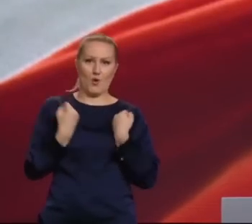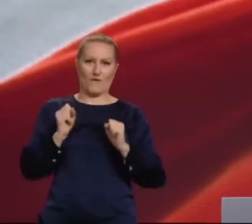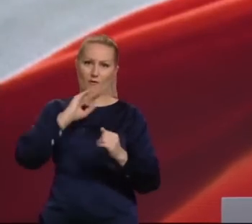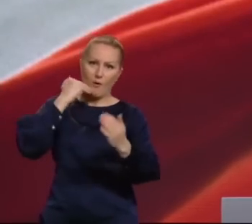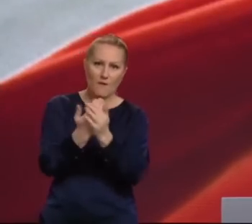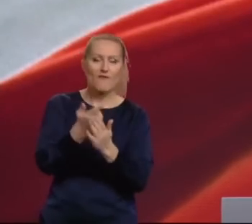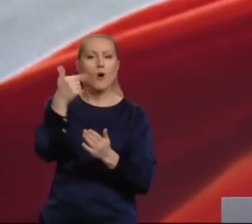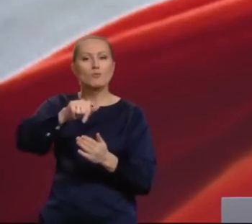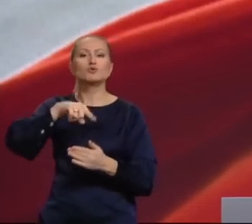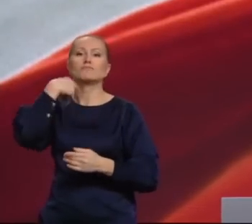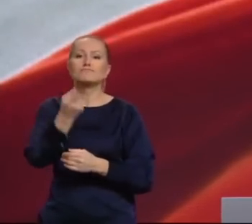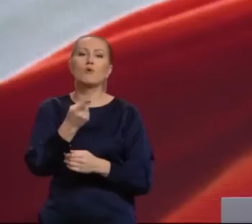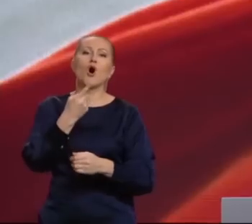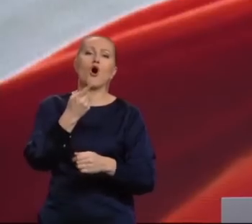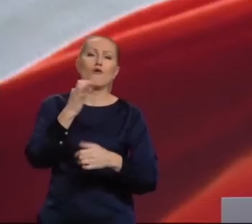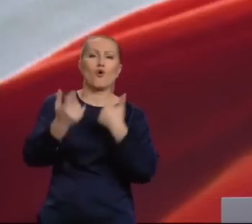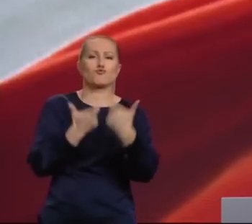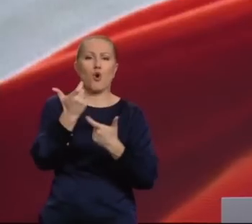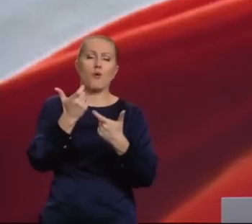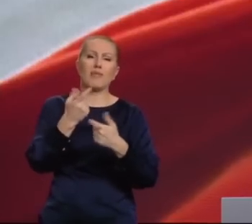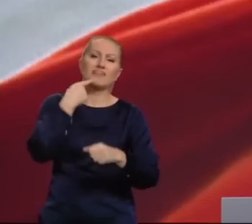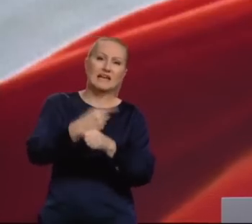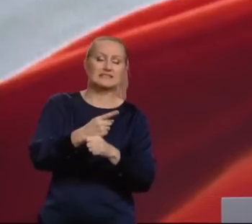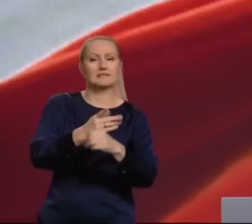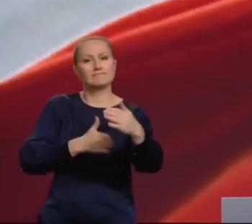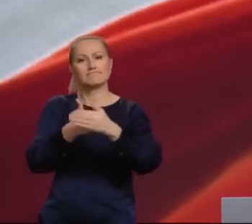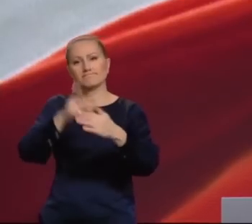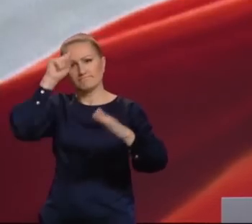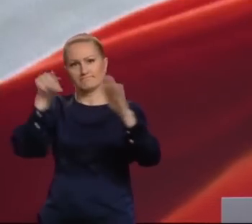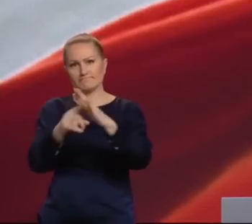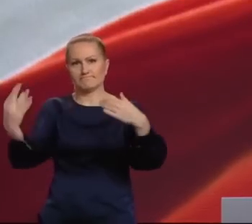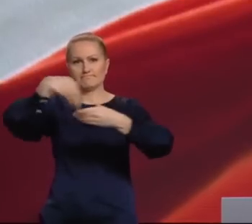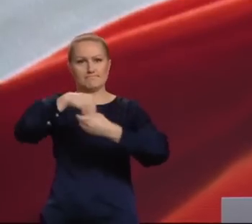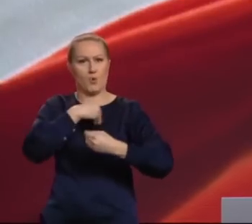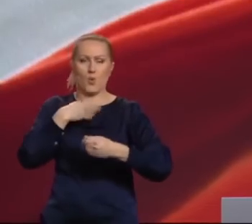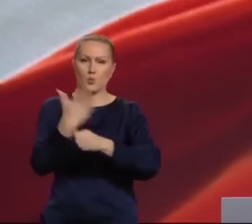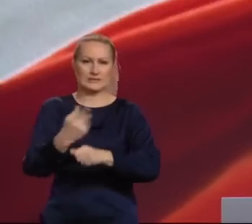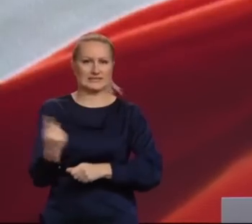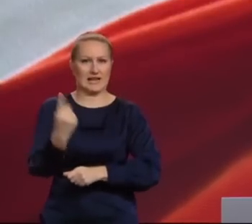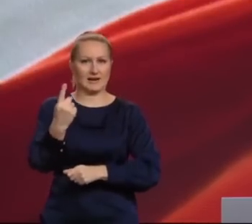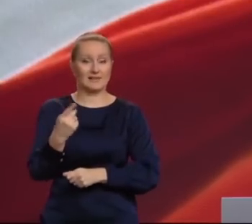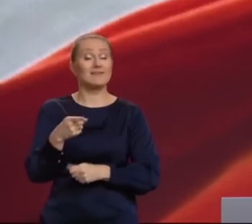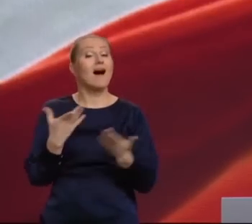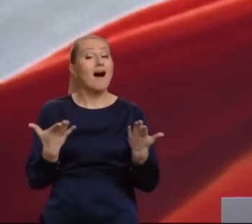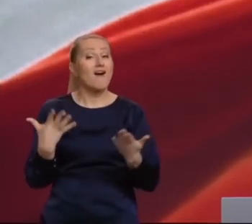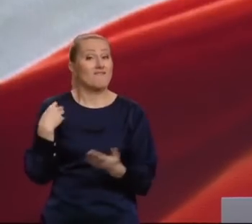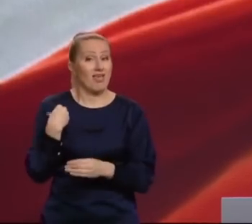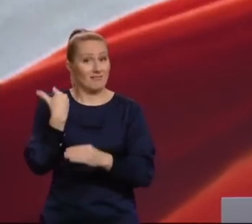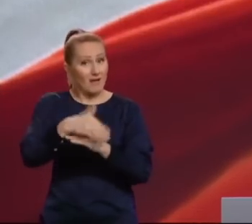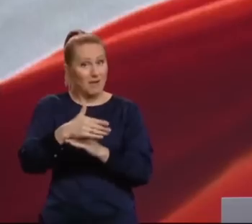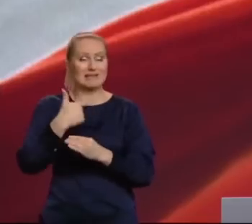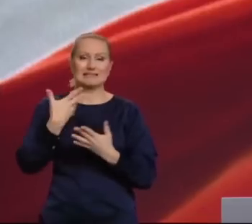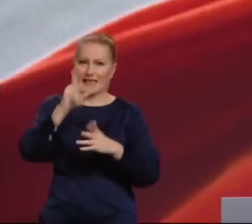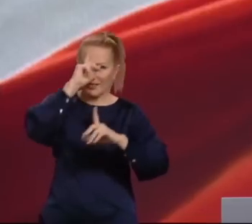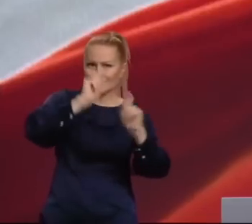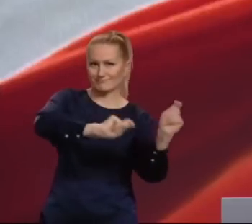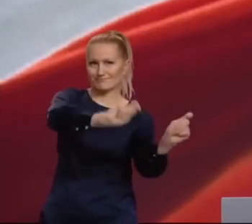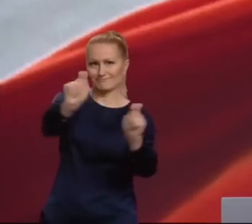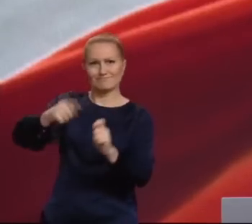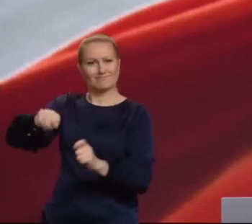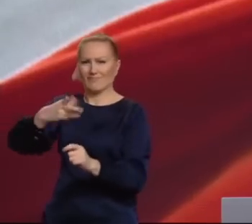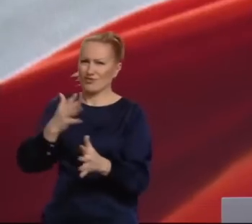rozporządzenie limitujące napływ cudzoziemców do Polski. Jeżeli chodzi o wiek emerytalny, pragnę rozwiać obawy rozsiewane przez